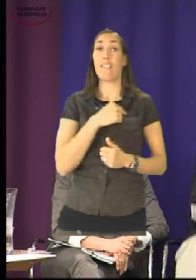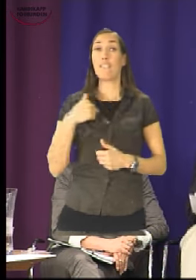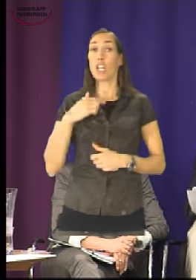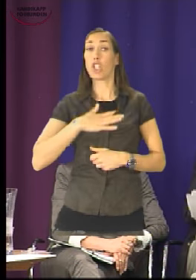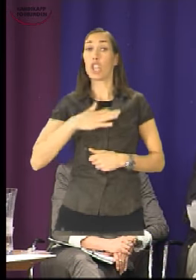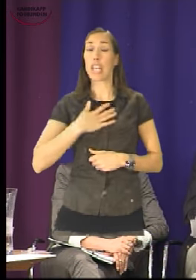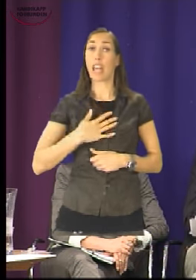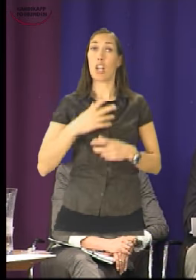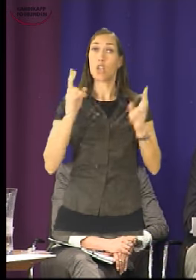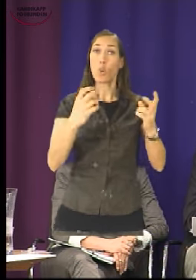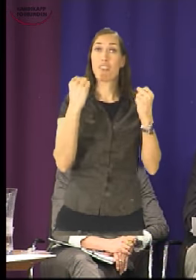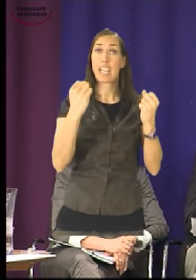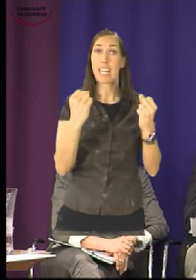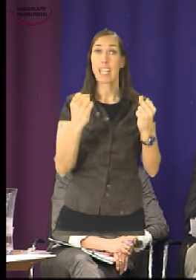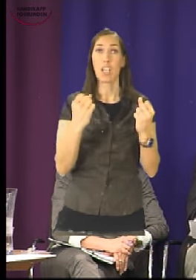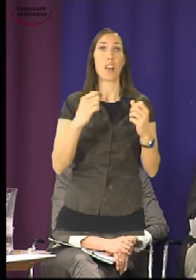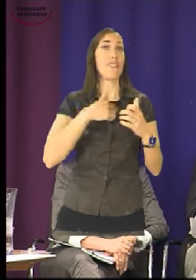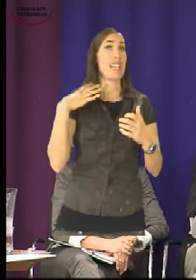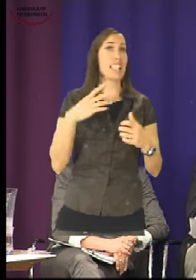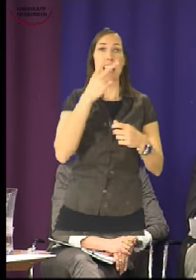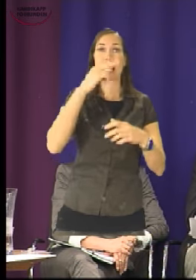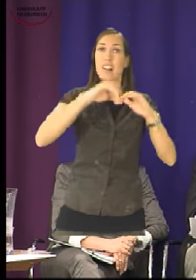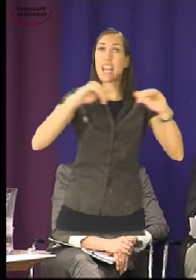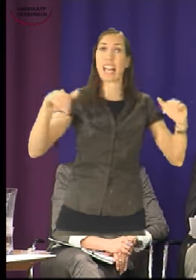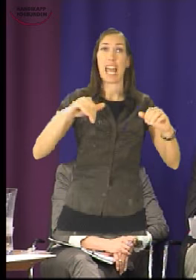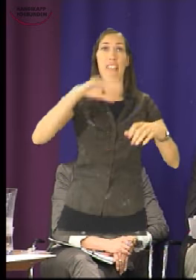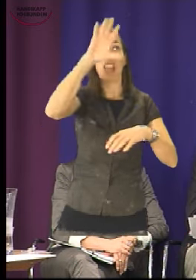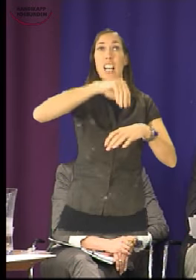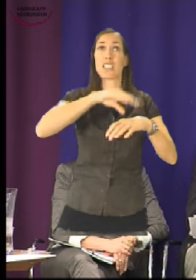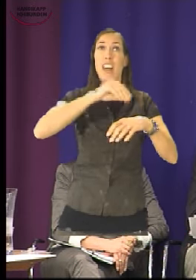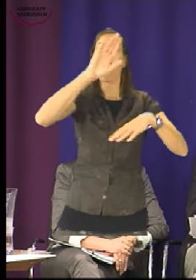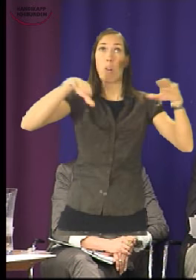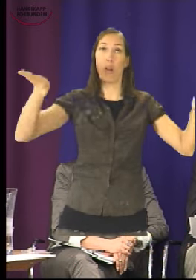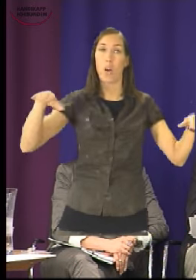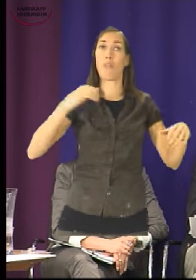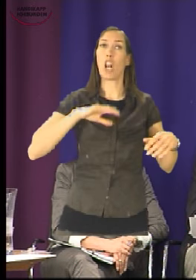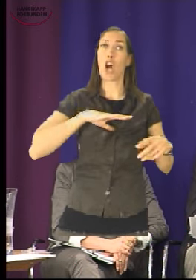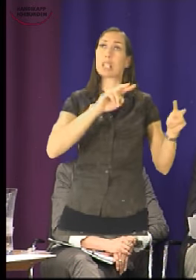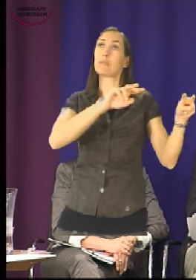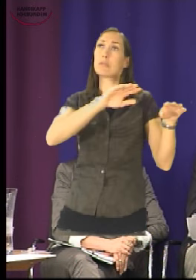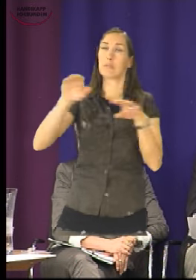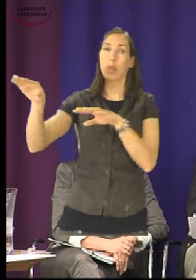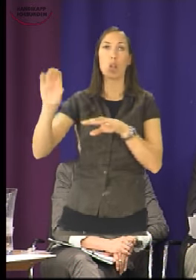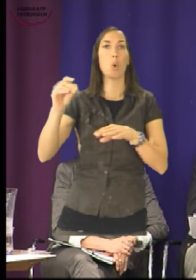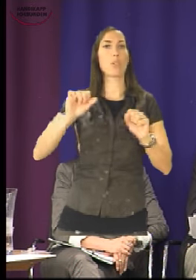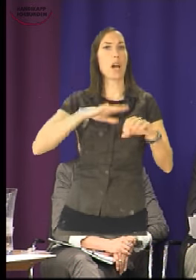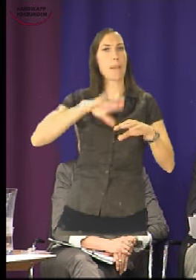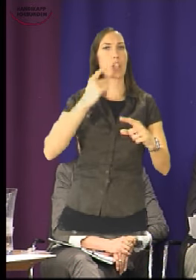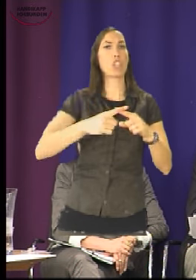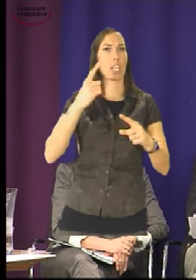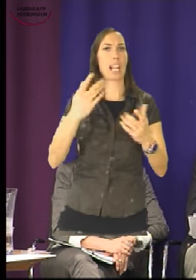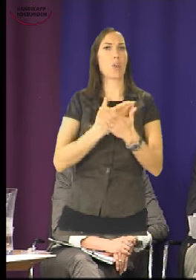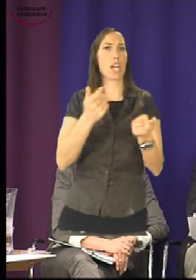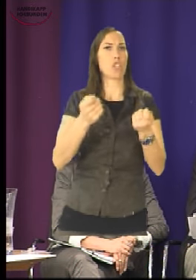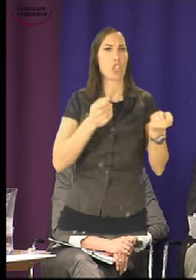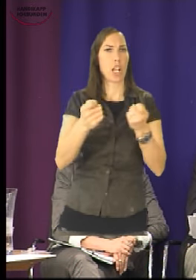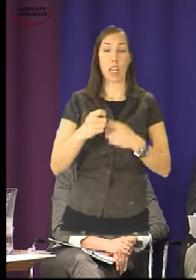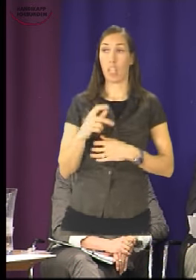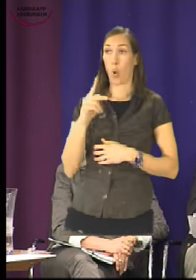att det inte ska skilja över landet. Där tycker jag att man måste ha en tydligare nationell styrning. Björn, anser du att det är möjligt att få